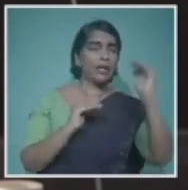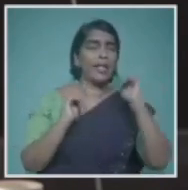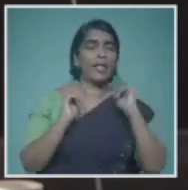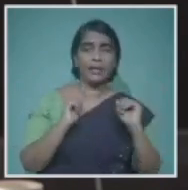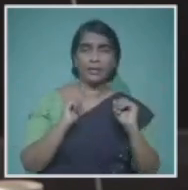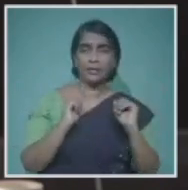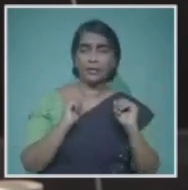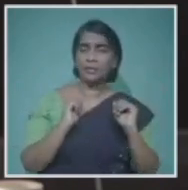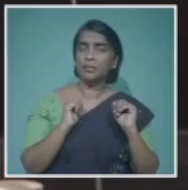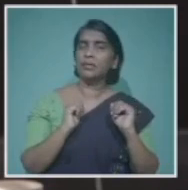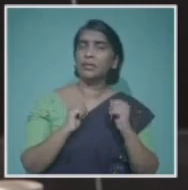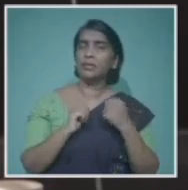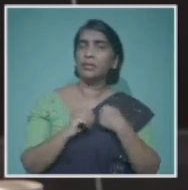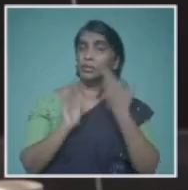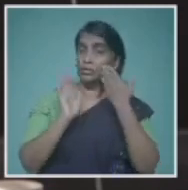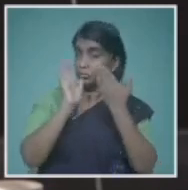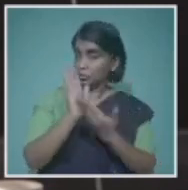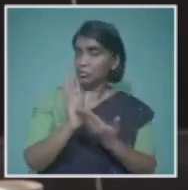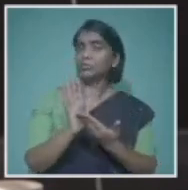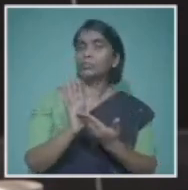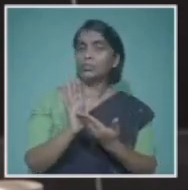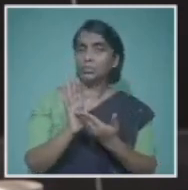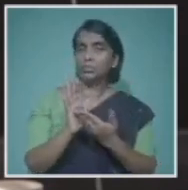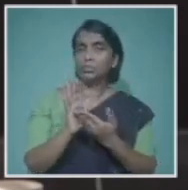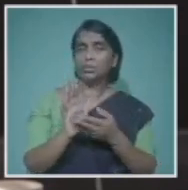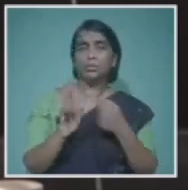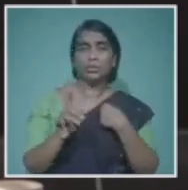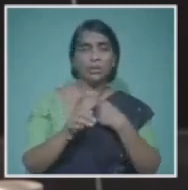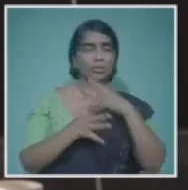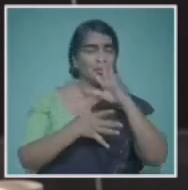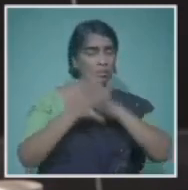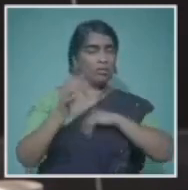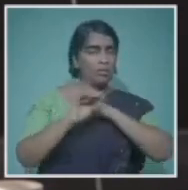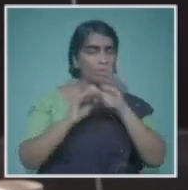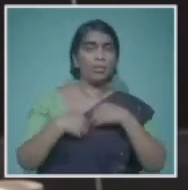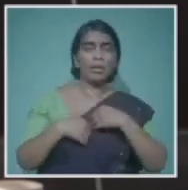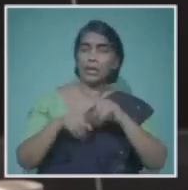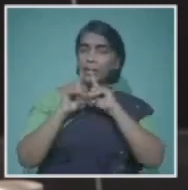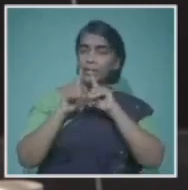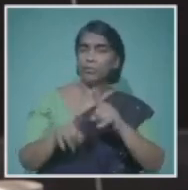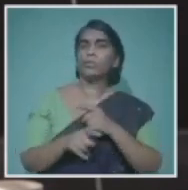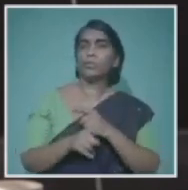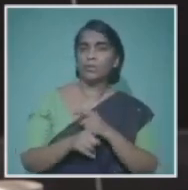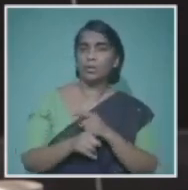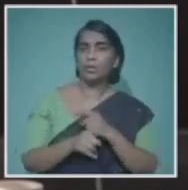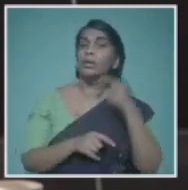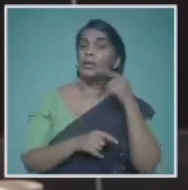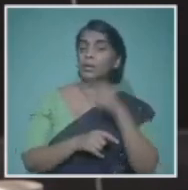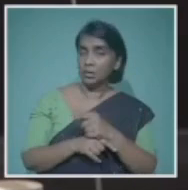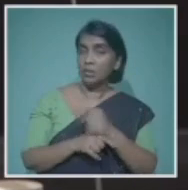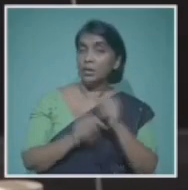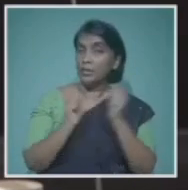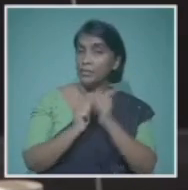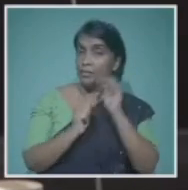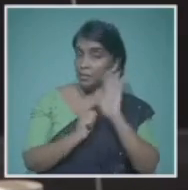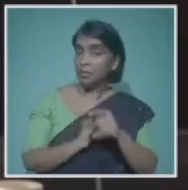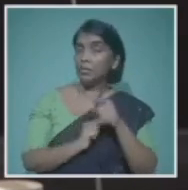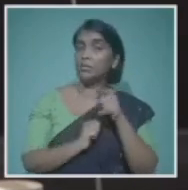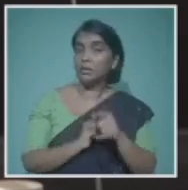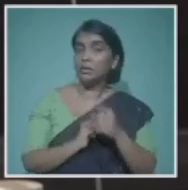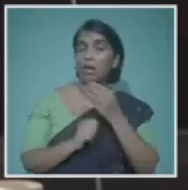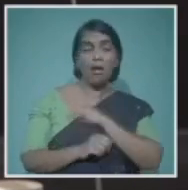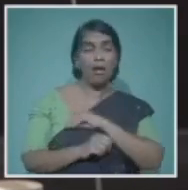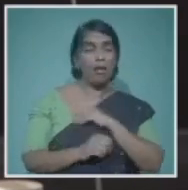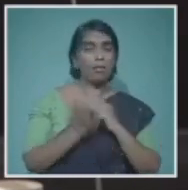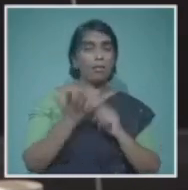නැත්තේයි. මම පෙන්නලා දුන්නා. මම ඔවුන්ට විශ්ලේෂණය කරන්න කියලා කිව්වා. ඒක කරෝතින් එහෙම ඔය